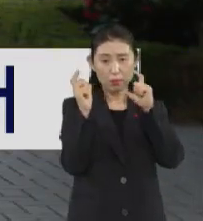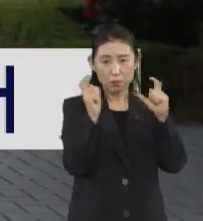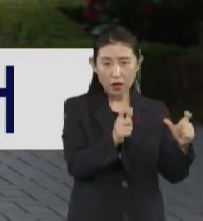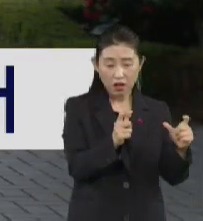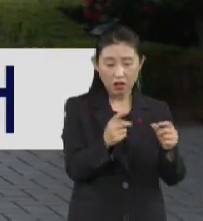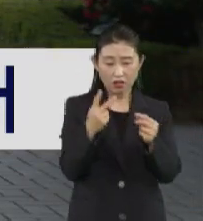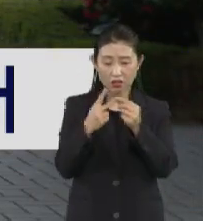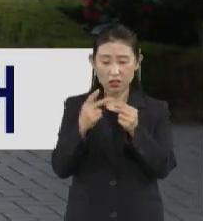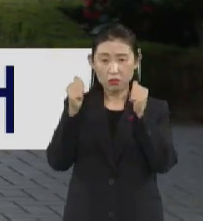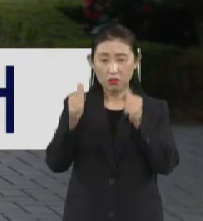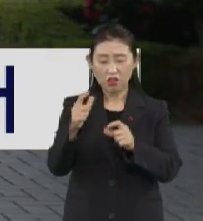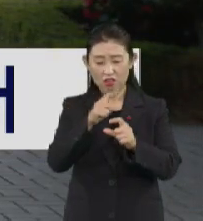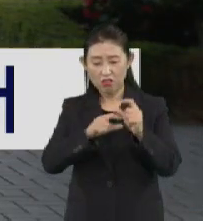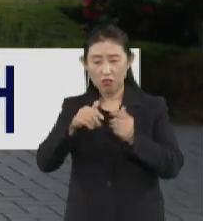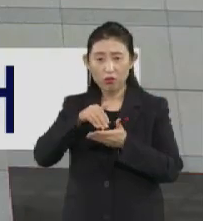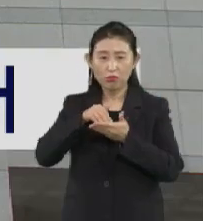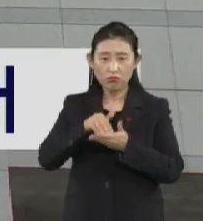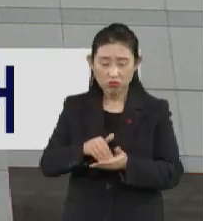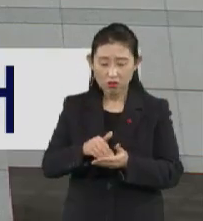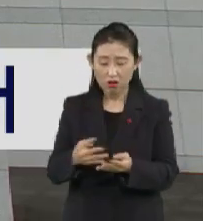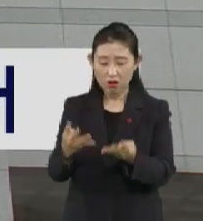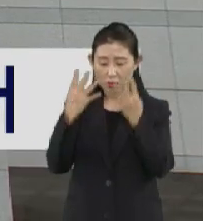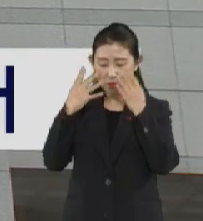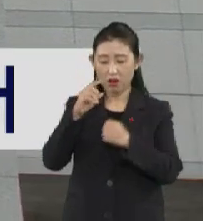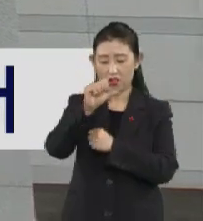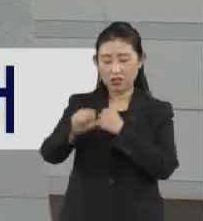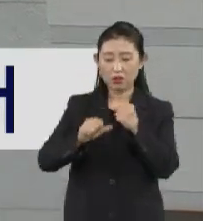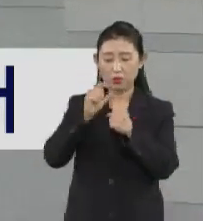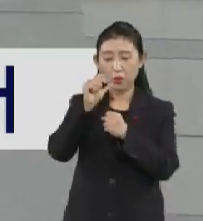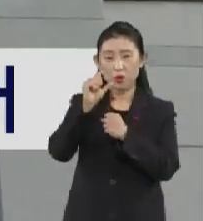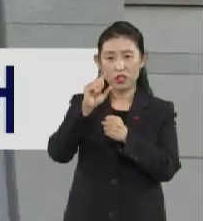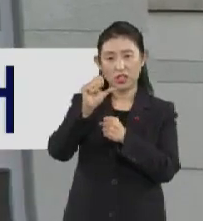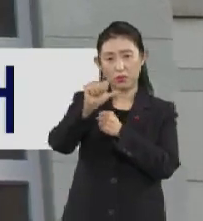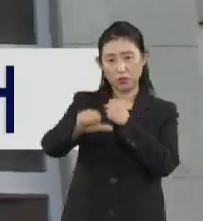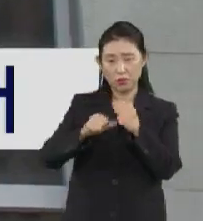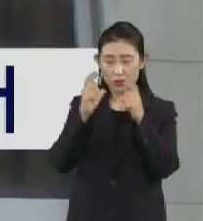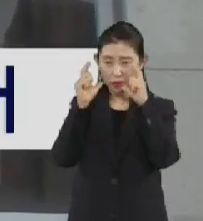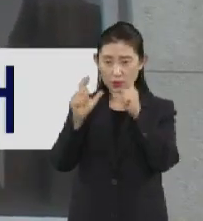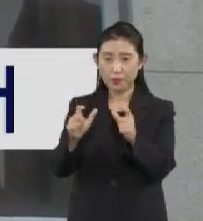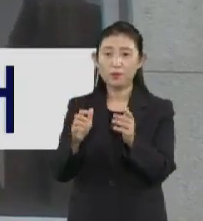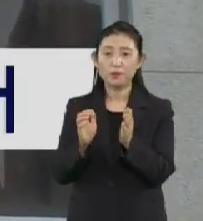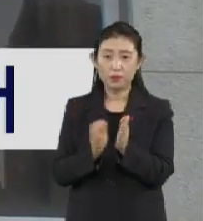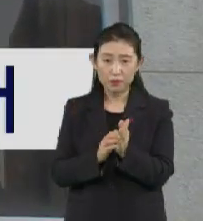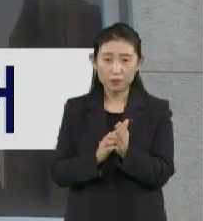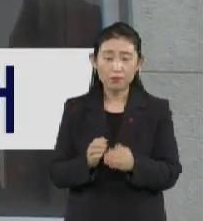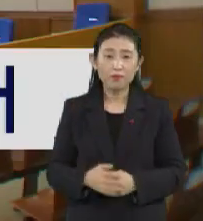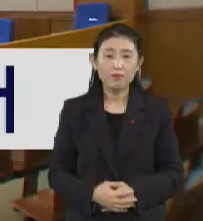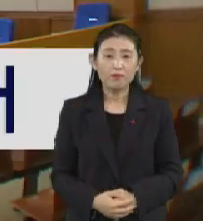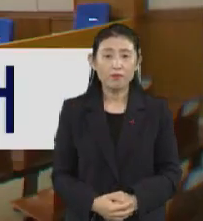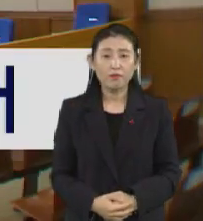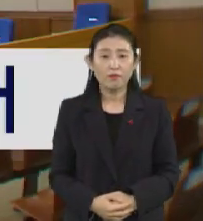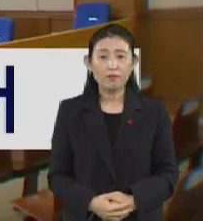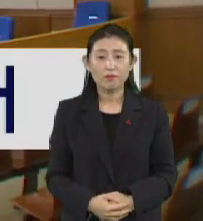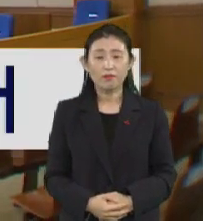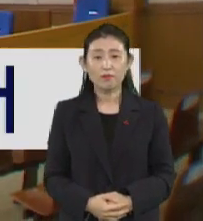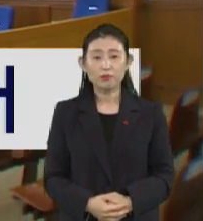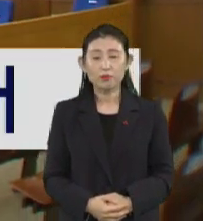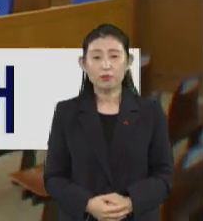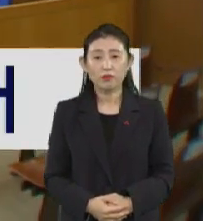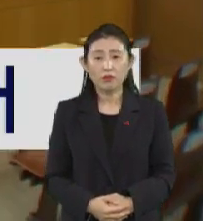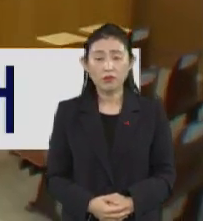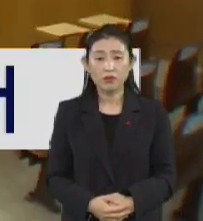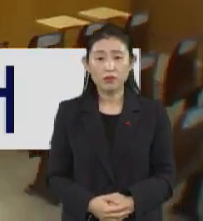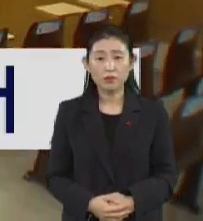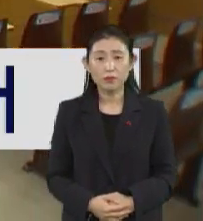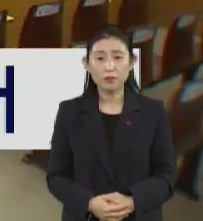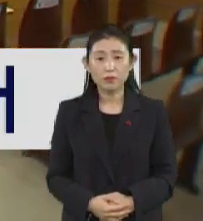선고받았습니다. 대전고법 형사 1부는 1심에서 징역 12년을 받은 43살 A씨에 대한 항소심 공판에서